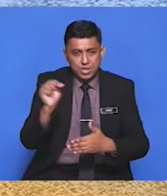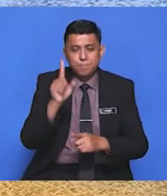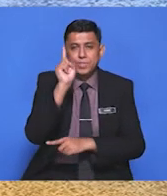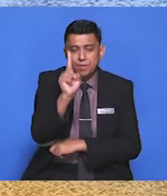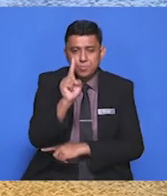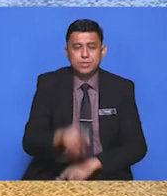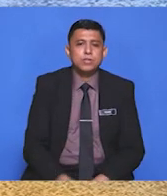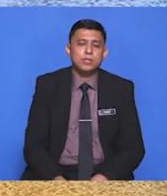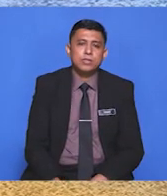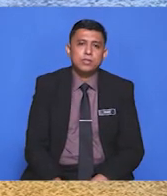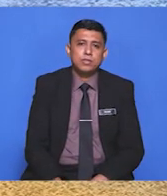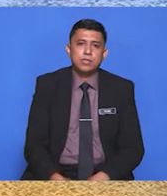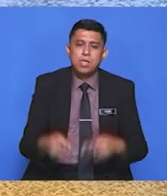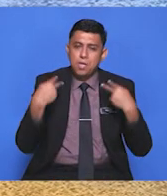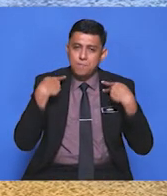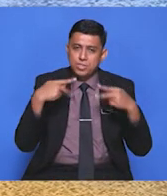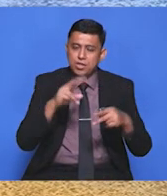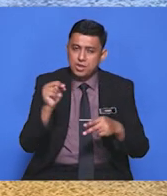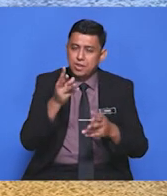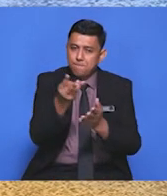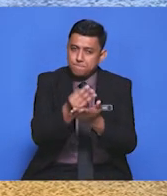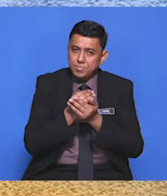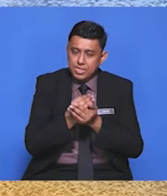adalah pasaran dan permintaan.